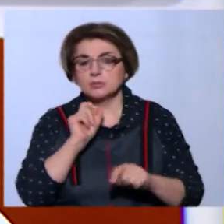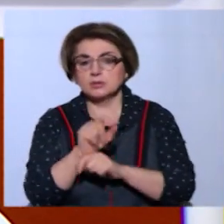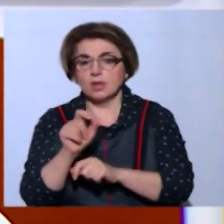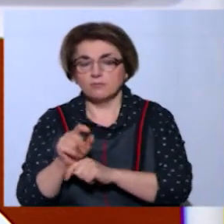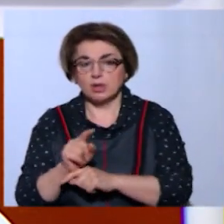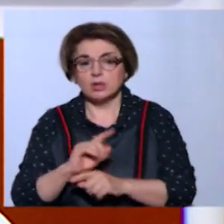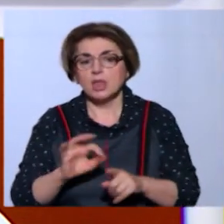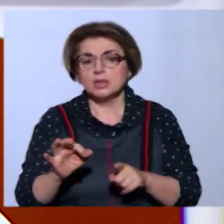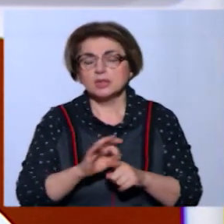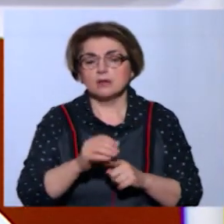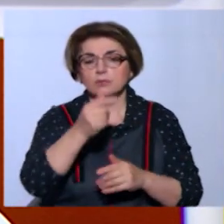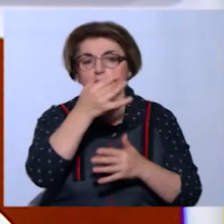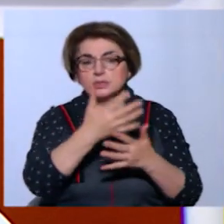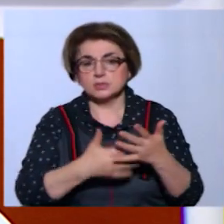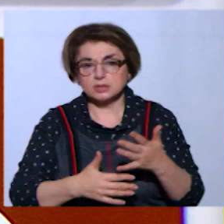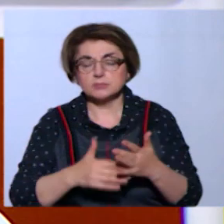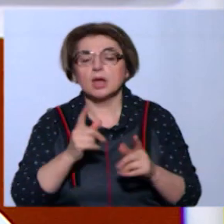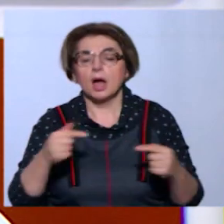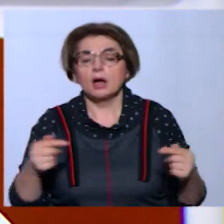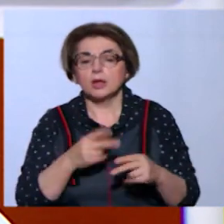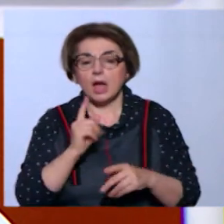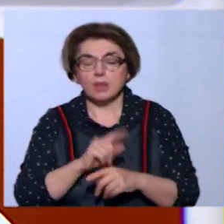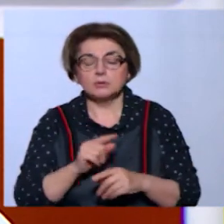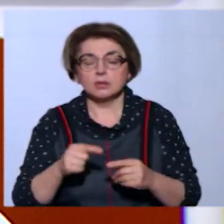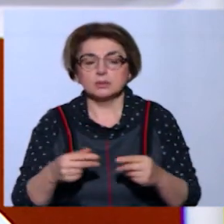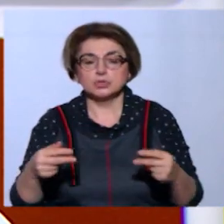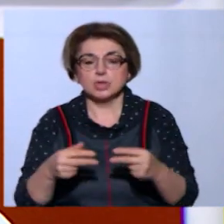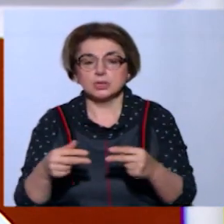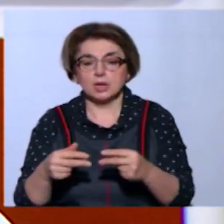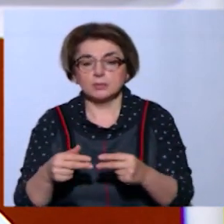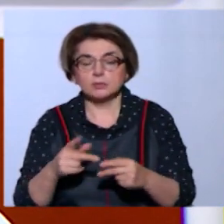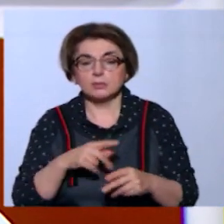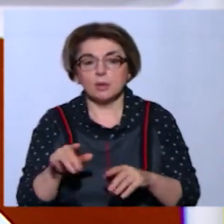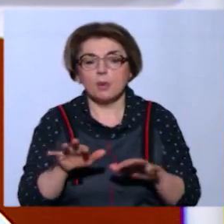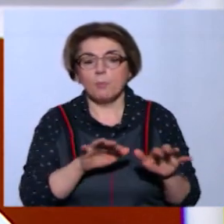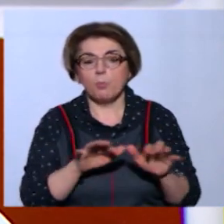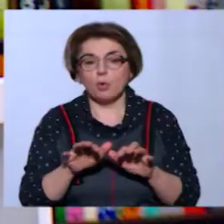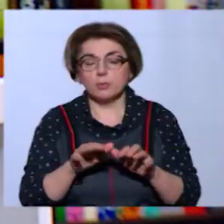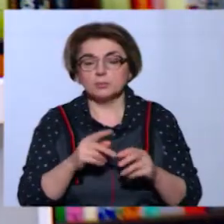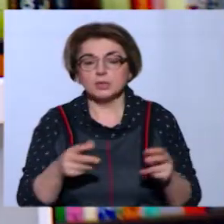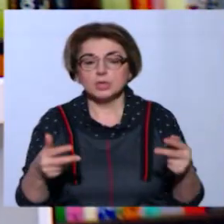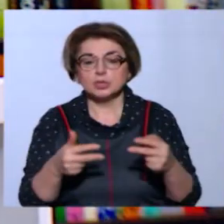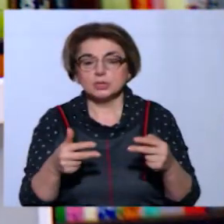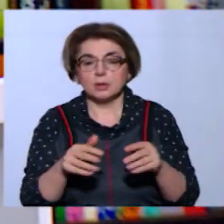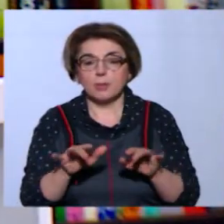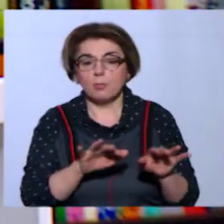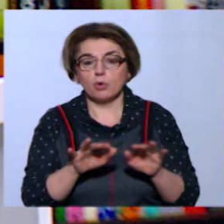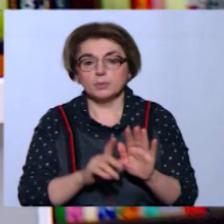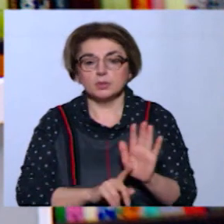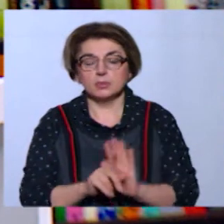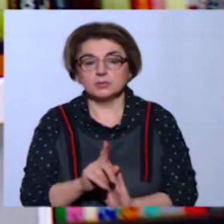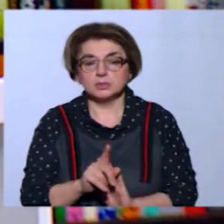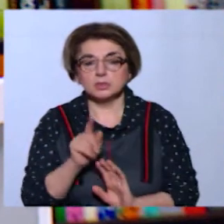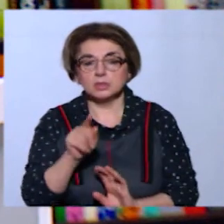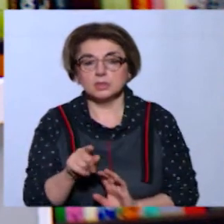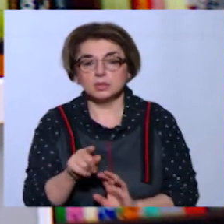ამისა, ნერვული სისტემა ათანხმებს სხვადასხვა ორგანოების მოქმედებას, ანუ მათ შეთანხმებულ მოქმედებას იწვევს.